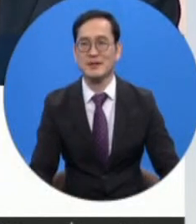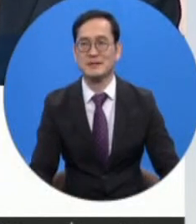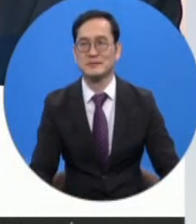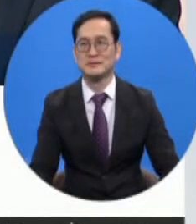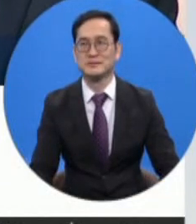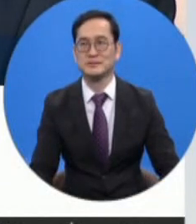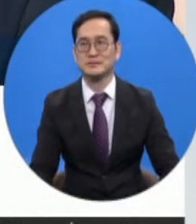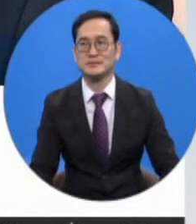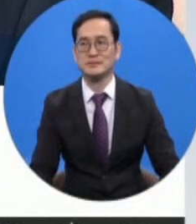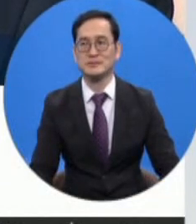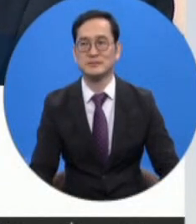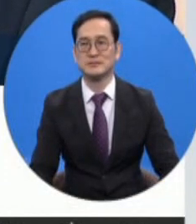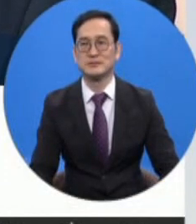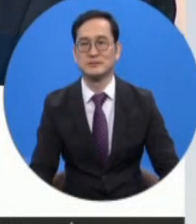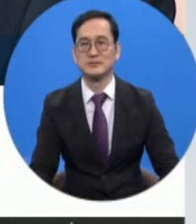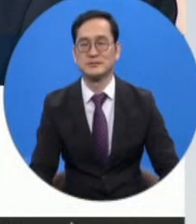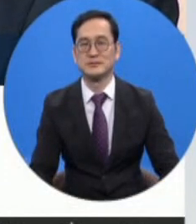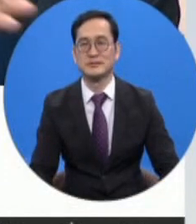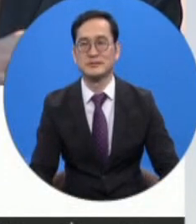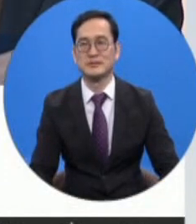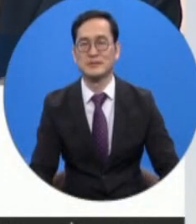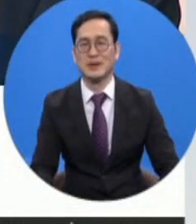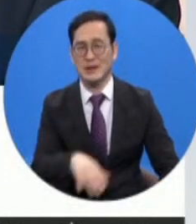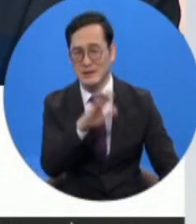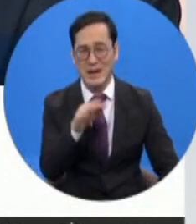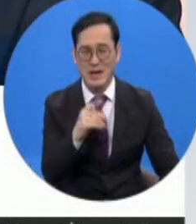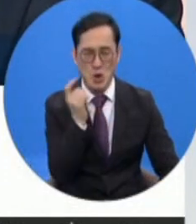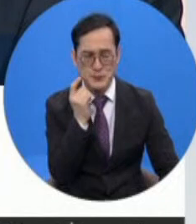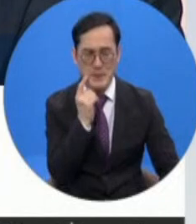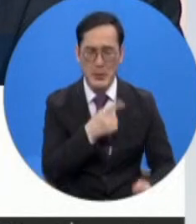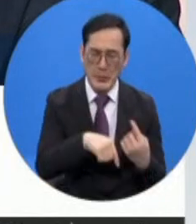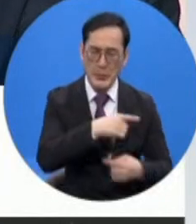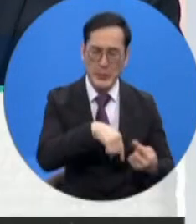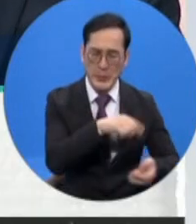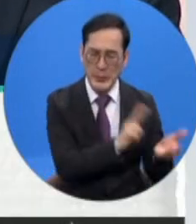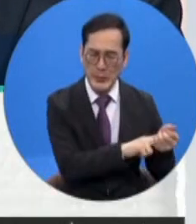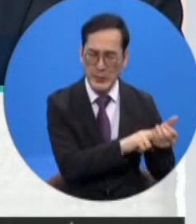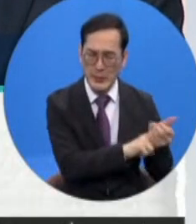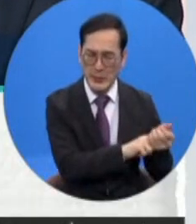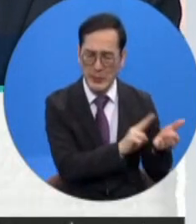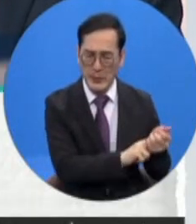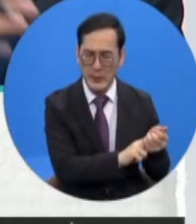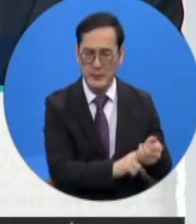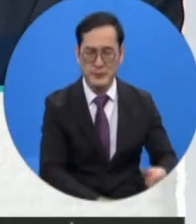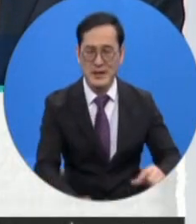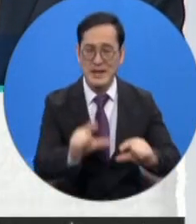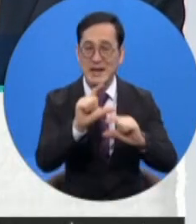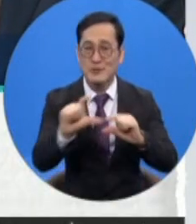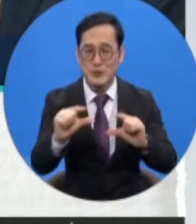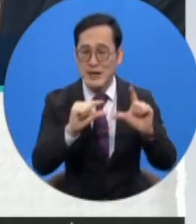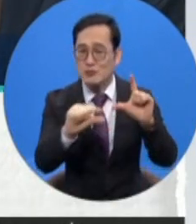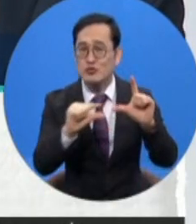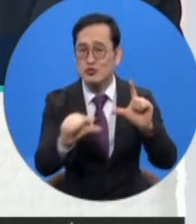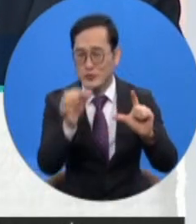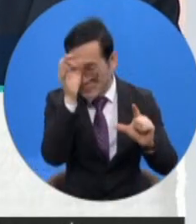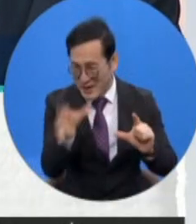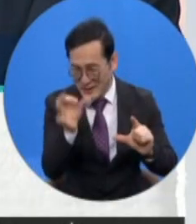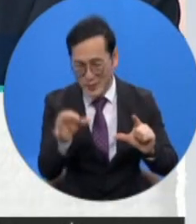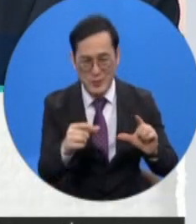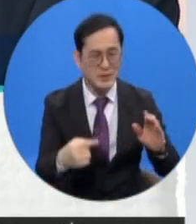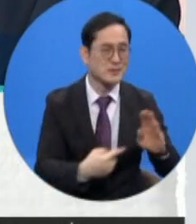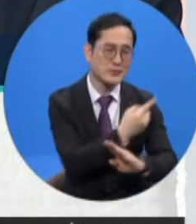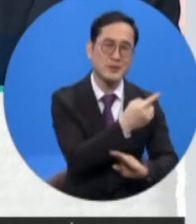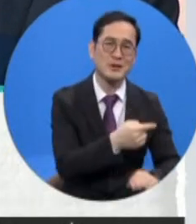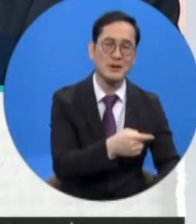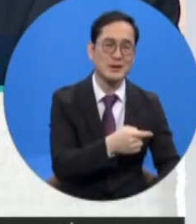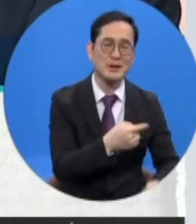문제가 아니라 거짓말 논란으로 다시 번지는 거죠. 은폐 논란으로 다시 비화되기 때문에 오히려 이것을 아들의 말만 믿고